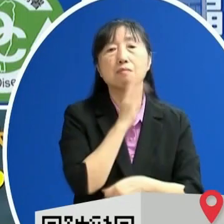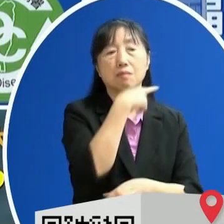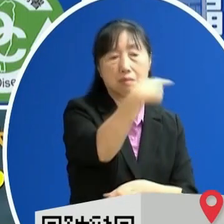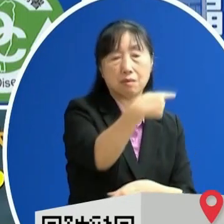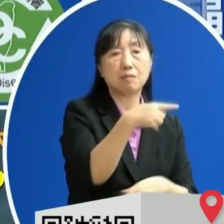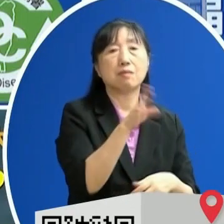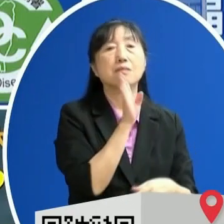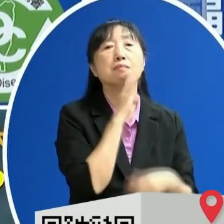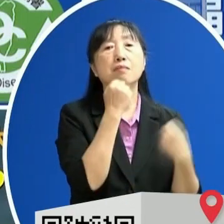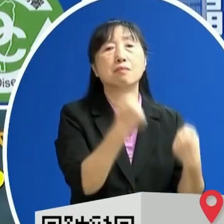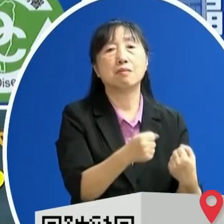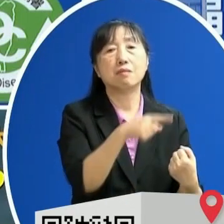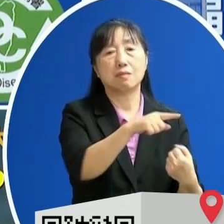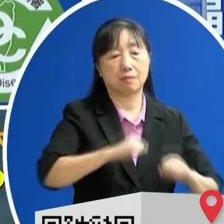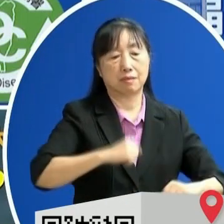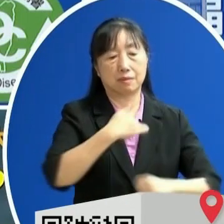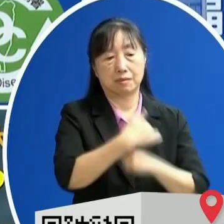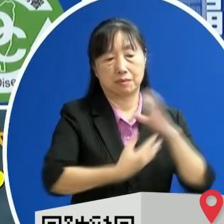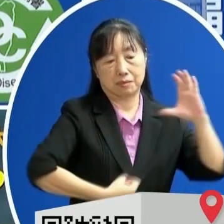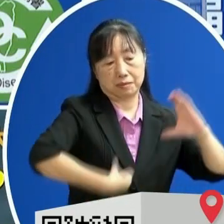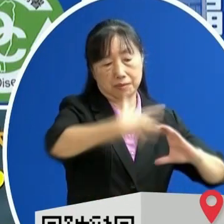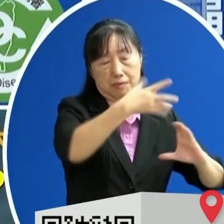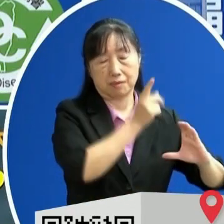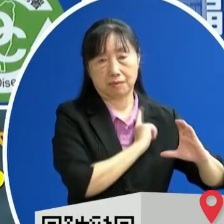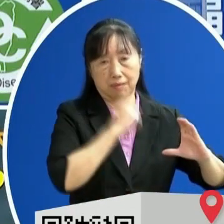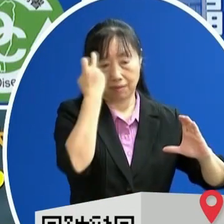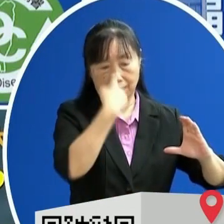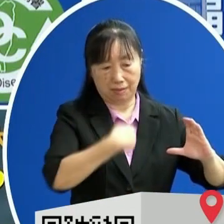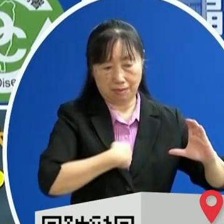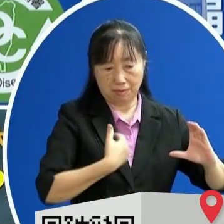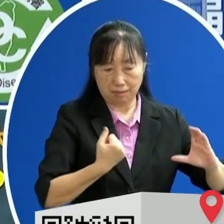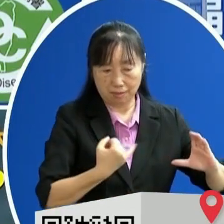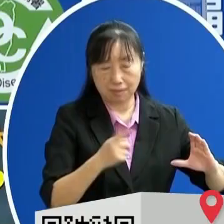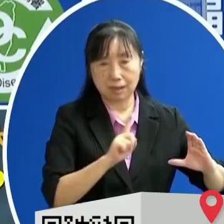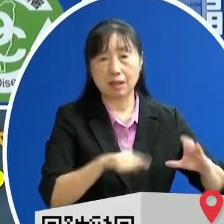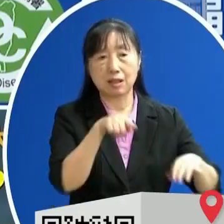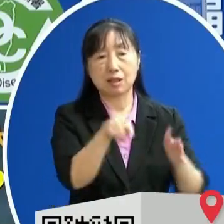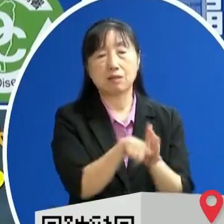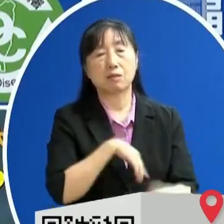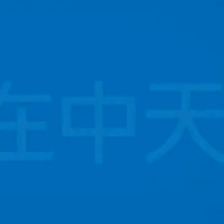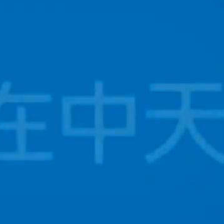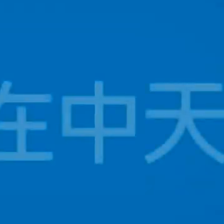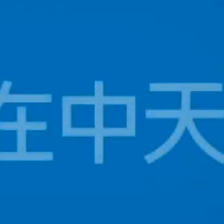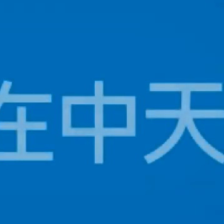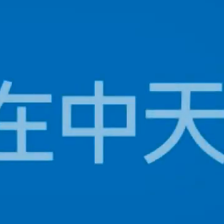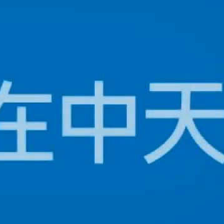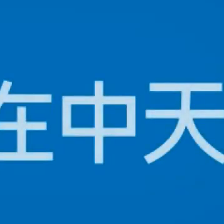查到自己的一个资料，那这样会降低这样等待期跟焦虑感。